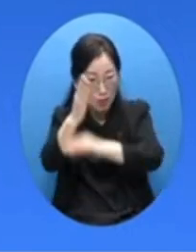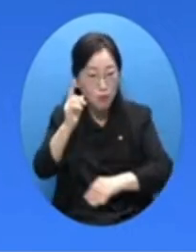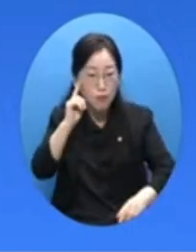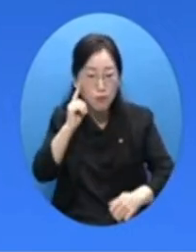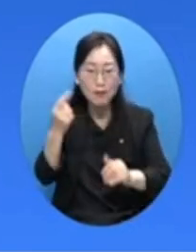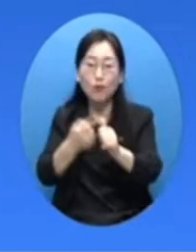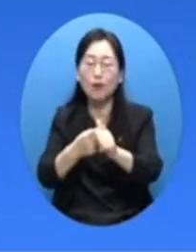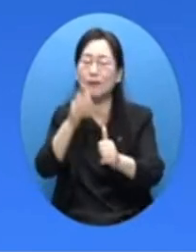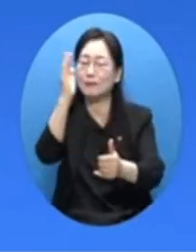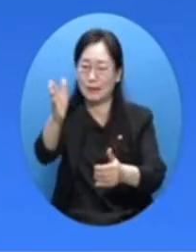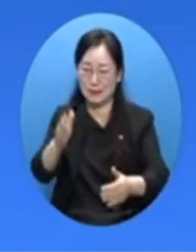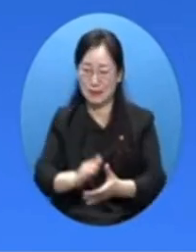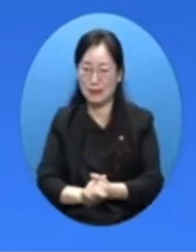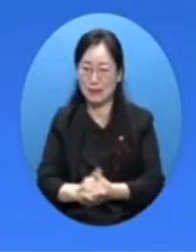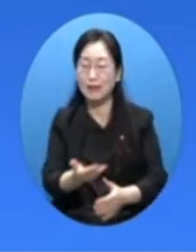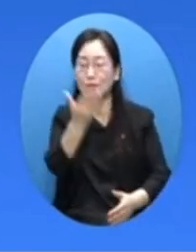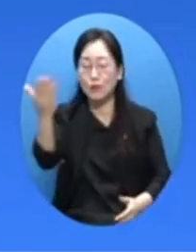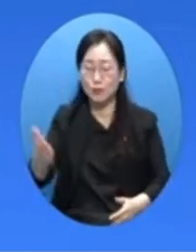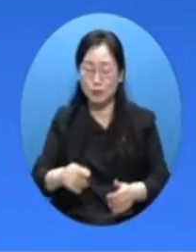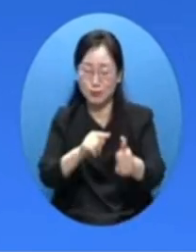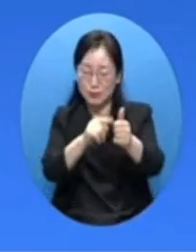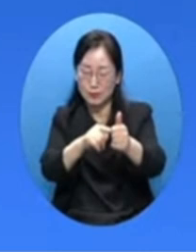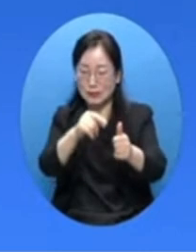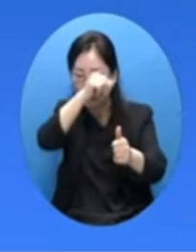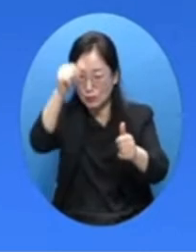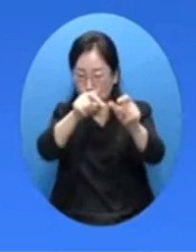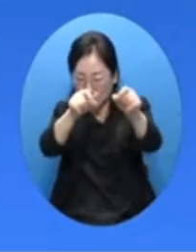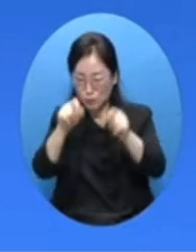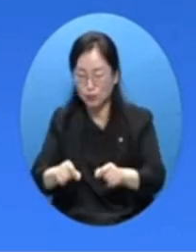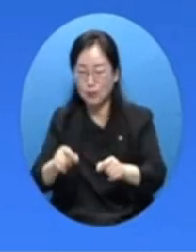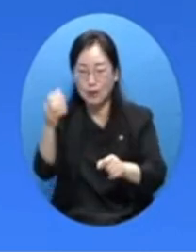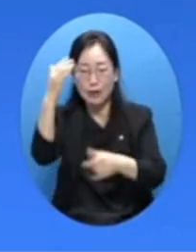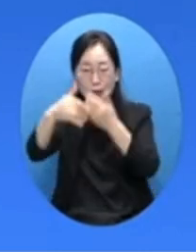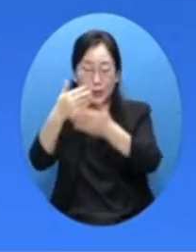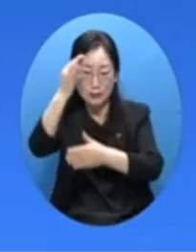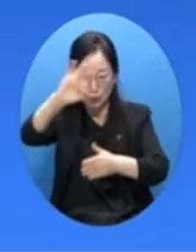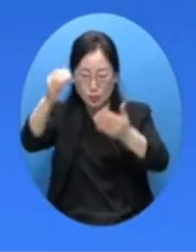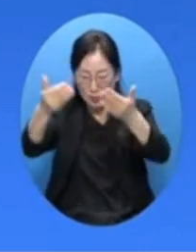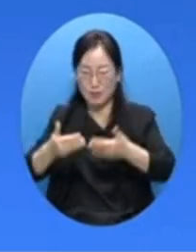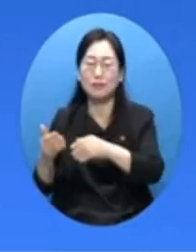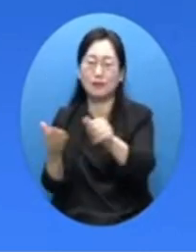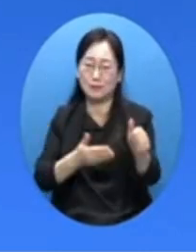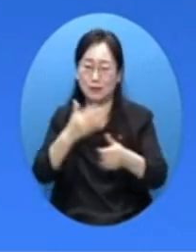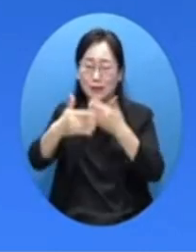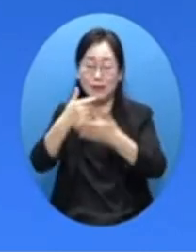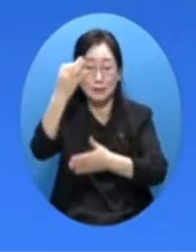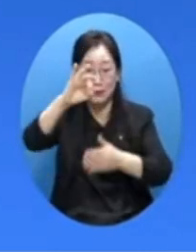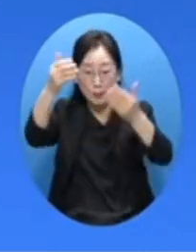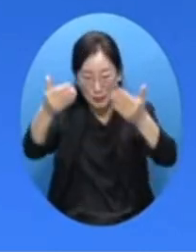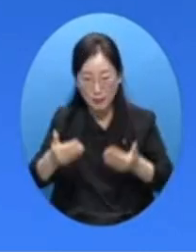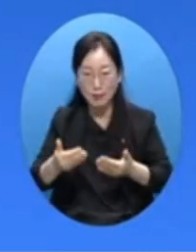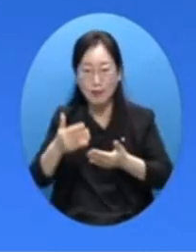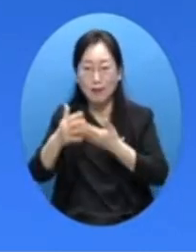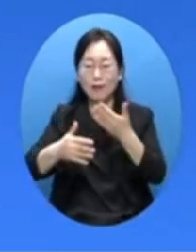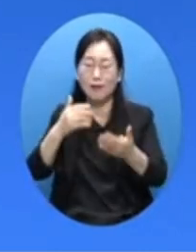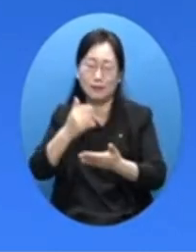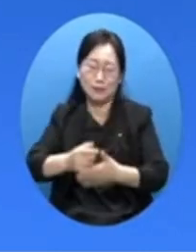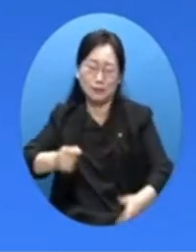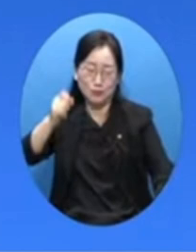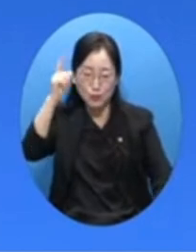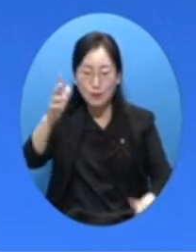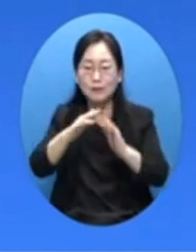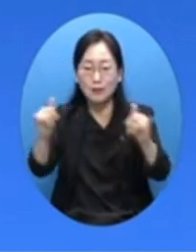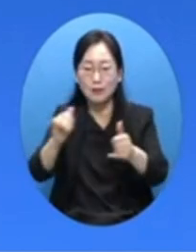여러분, 한번 살려면 이렇게 살아야 됩니다. 하나님께 인정받는 삶을 살기 바랍니다. 하나님께 인정받는 삶을 살 때 하나님께서 여러분 위대한 하나님으로